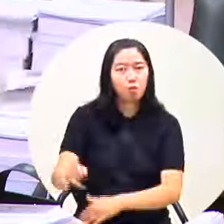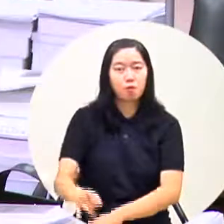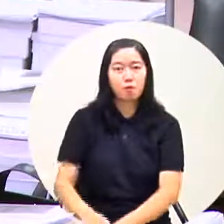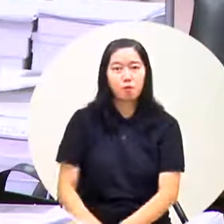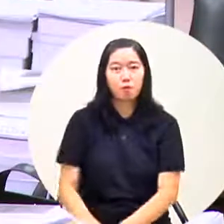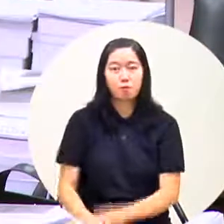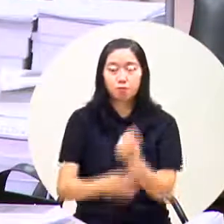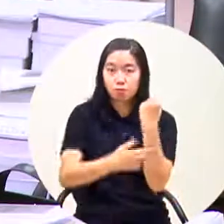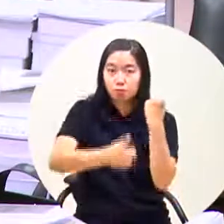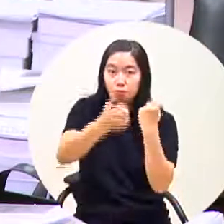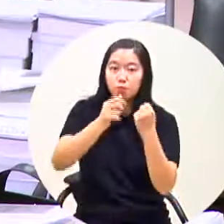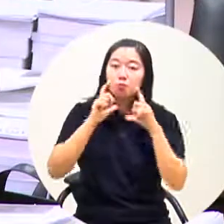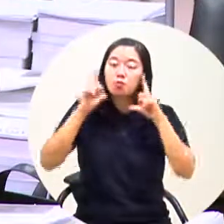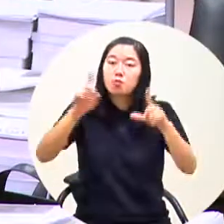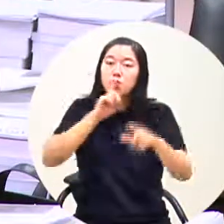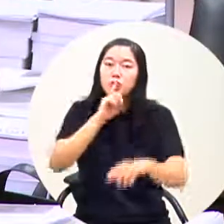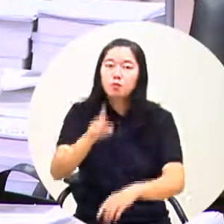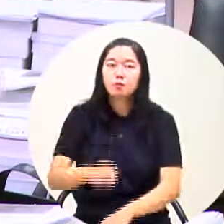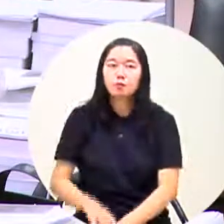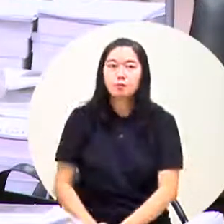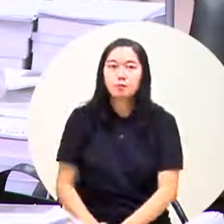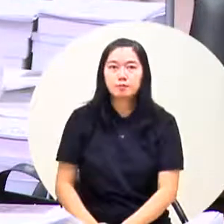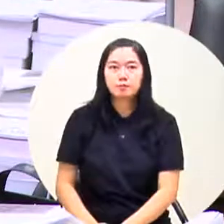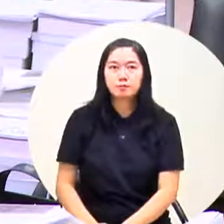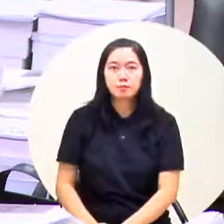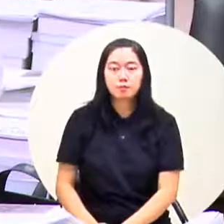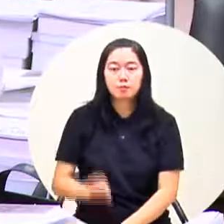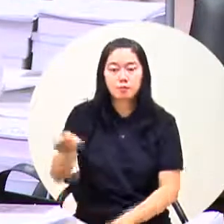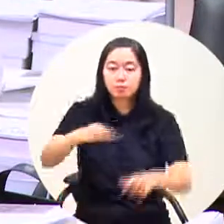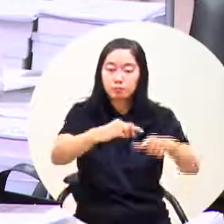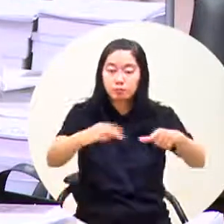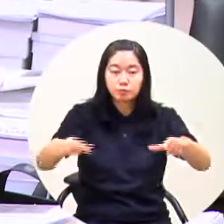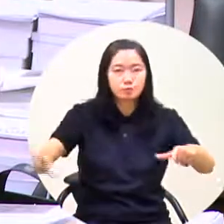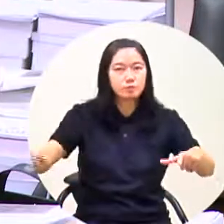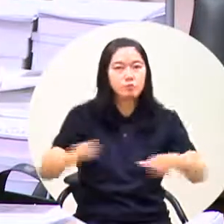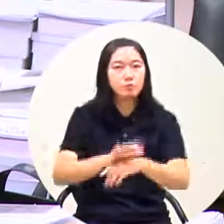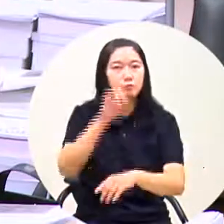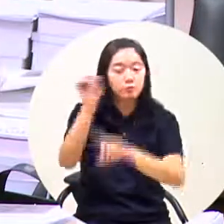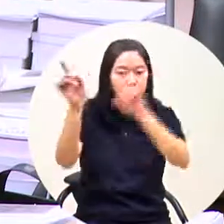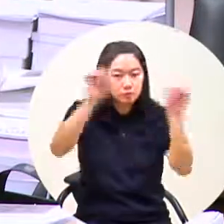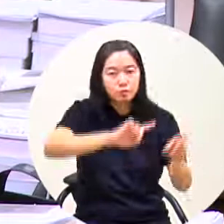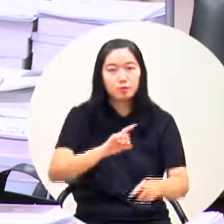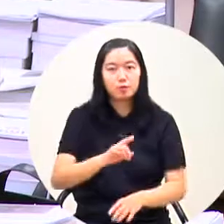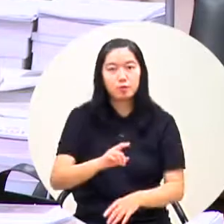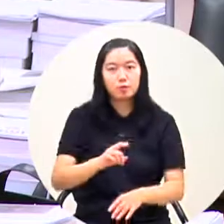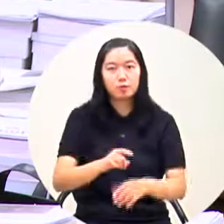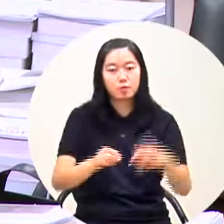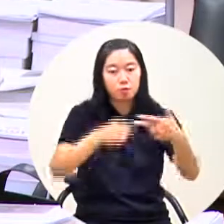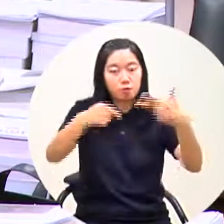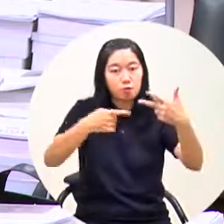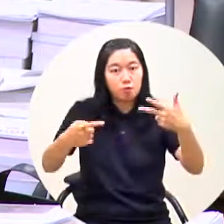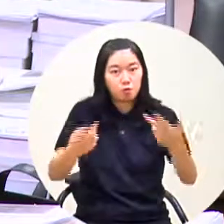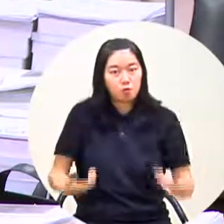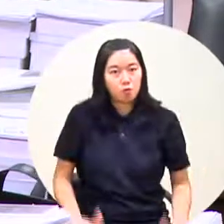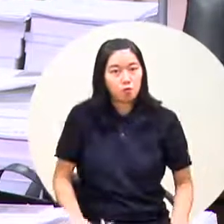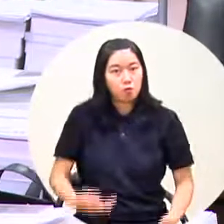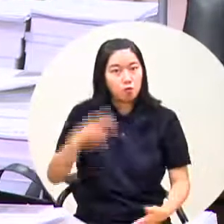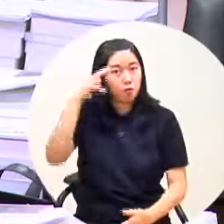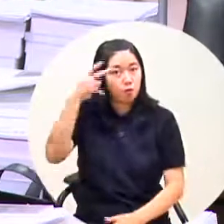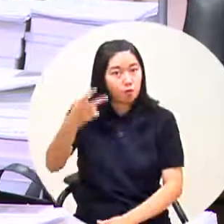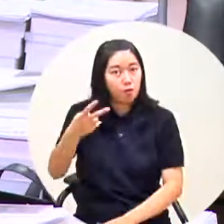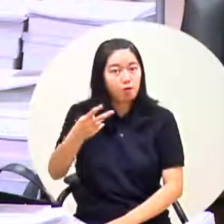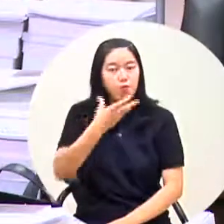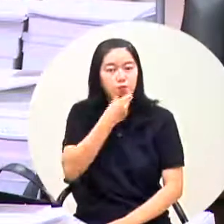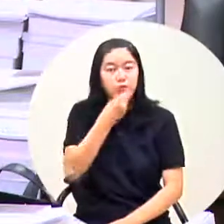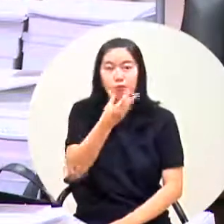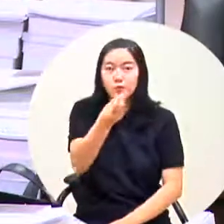里民的面前，他会认为说：“哎呦，游泳池现在一天一个礼拜休两天，我们就没有福利了。”但是相对的，你